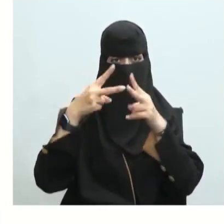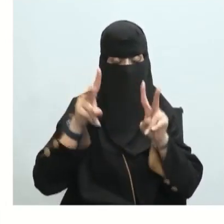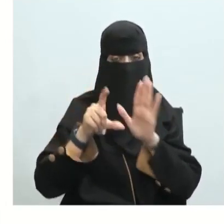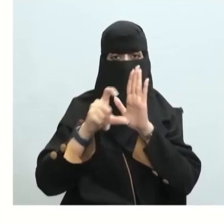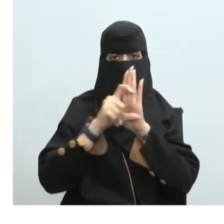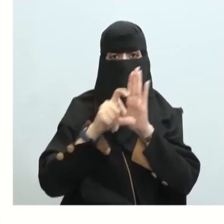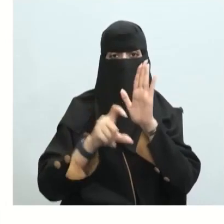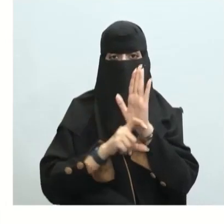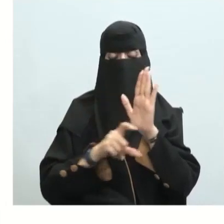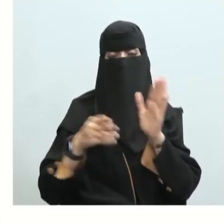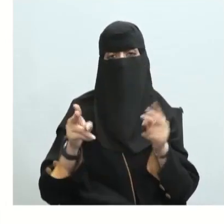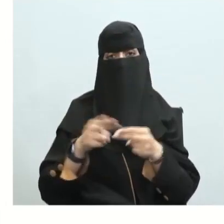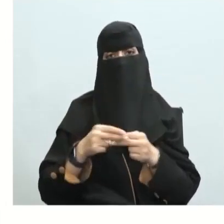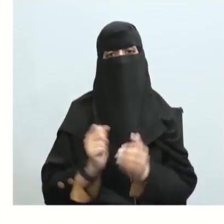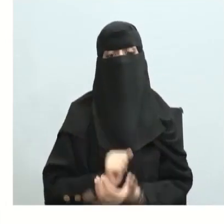الاختتام